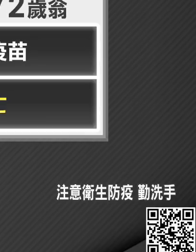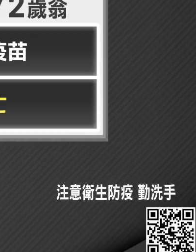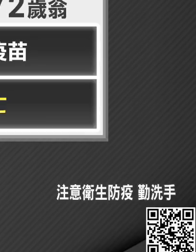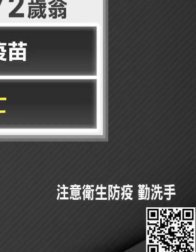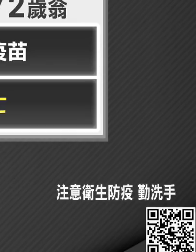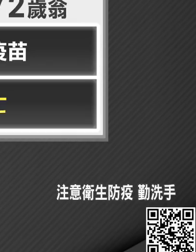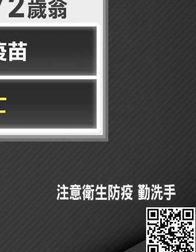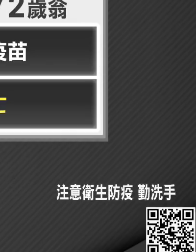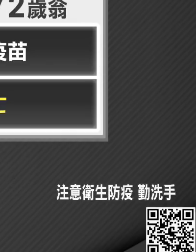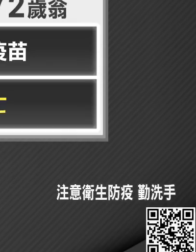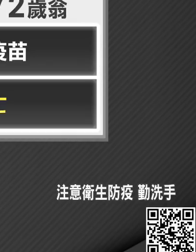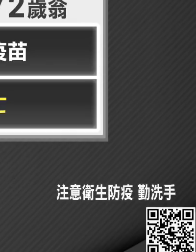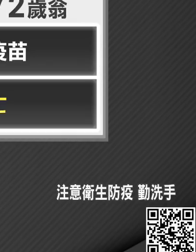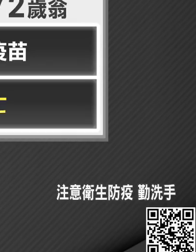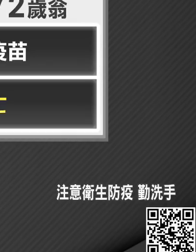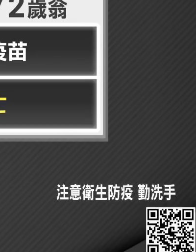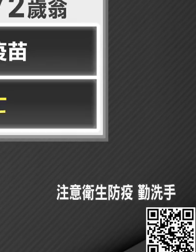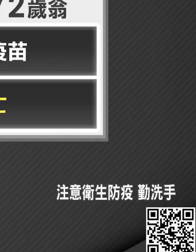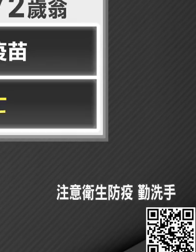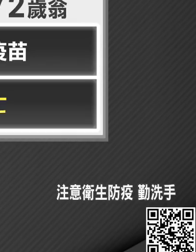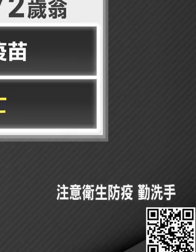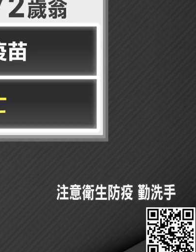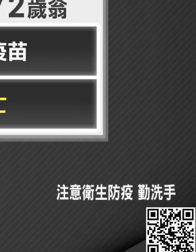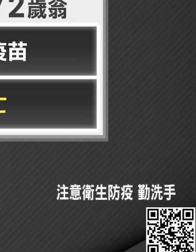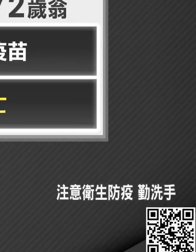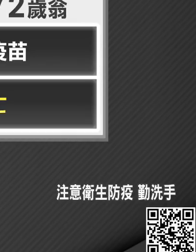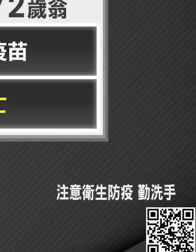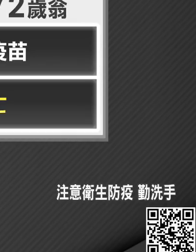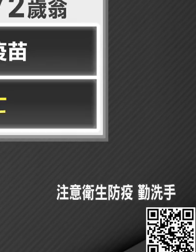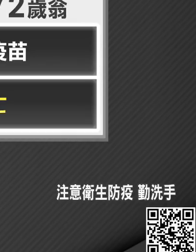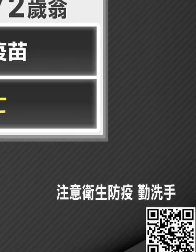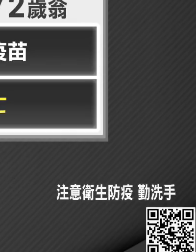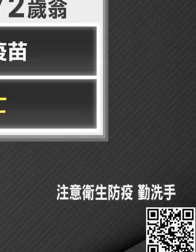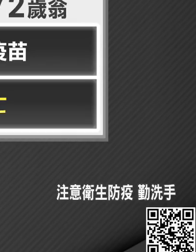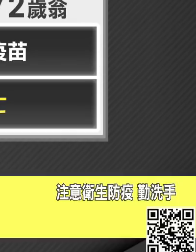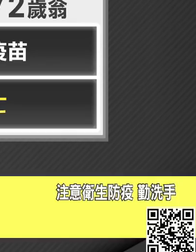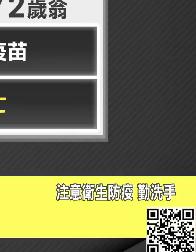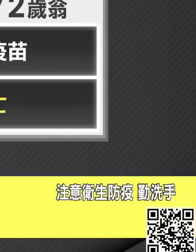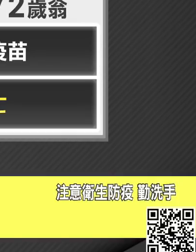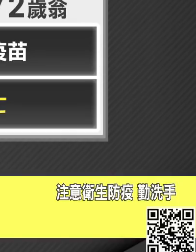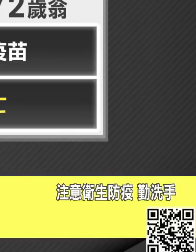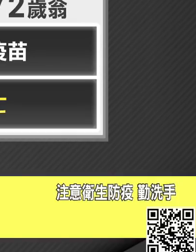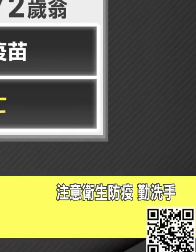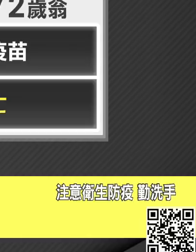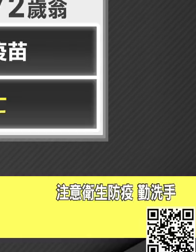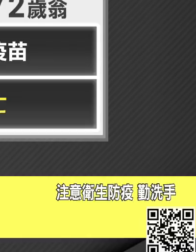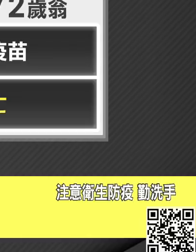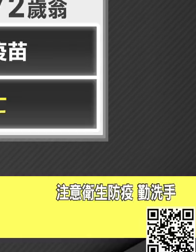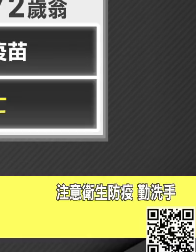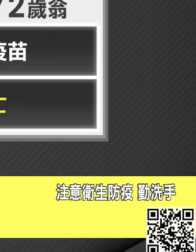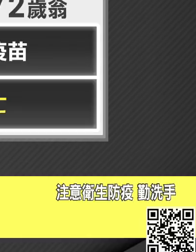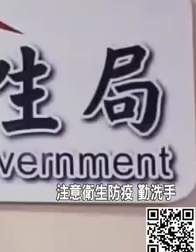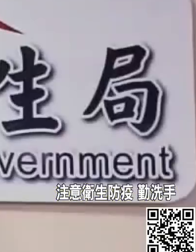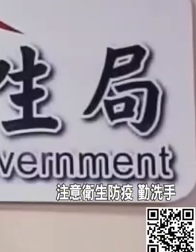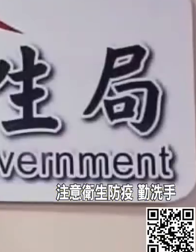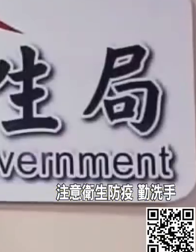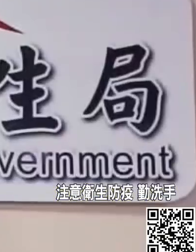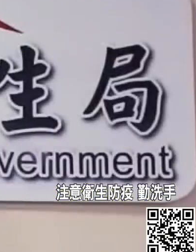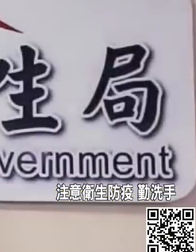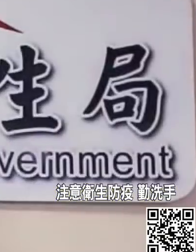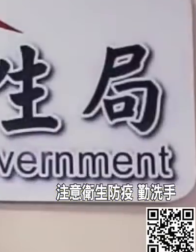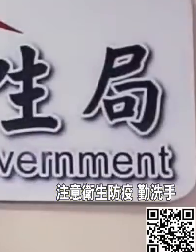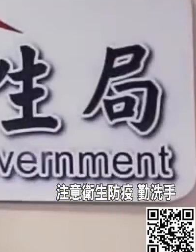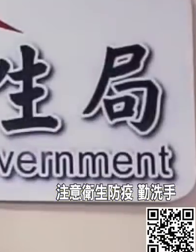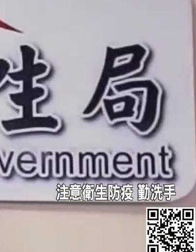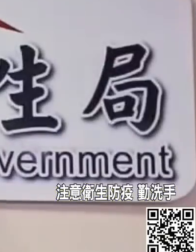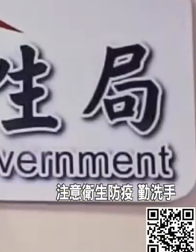的老翁，6月16号打完疫苗，6月17号在家昏迷送医死亡。这三人都是洗肾患者， 将